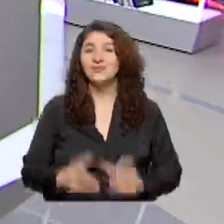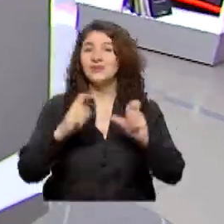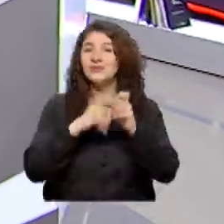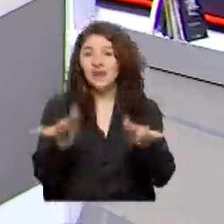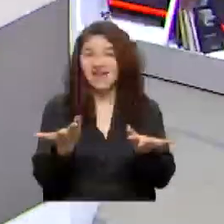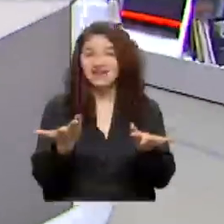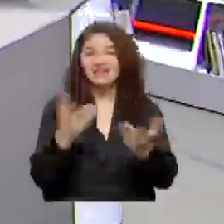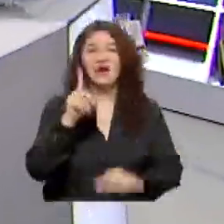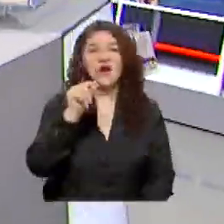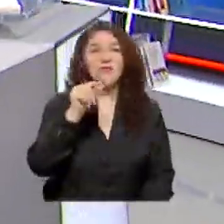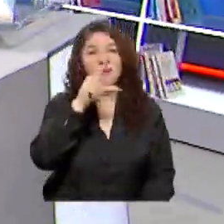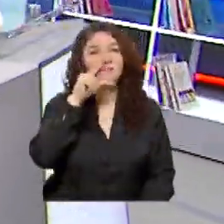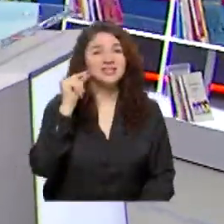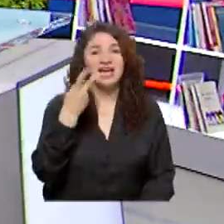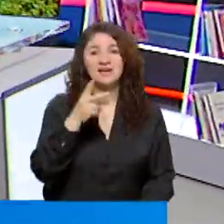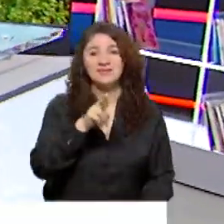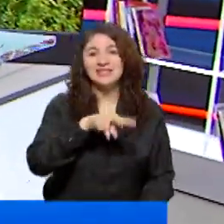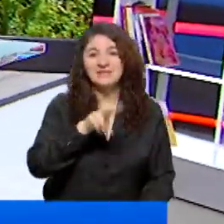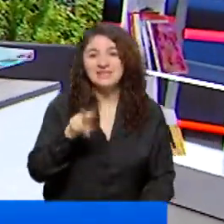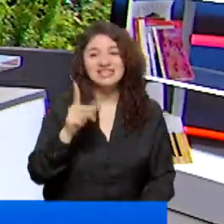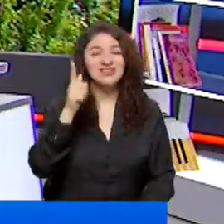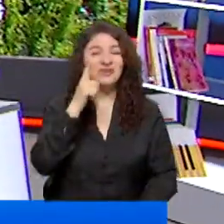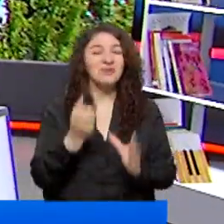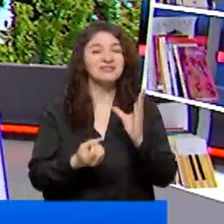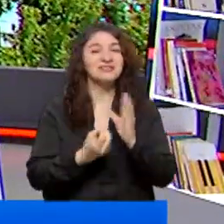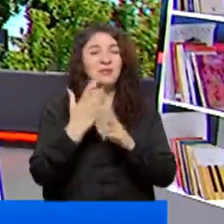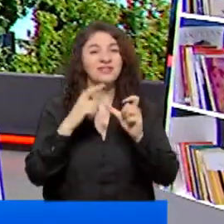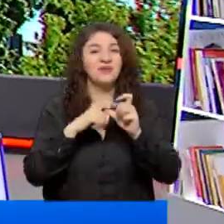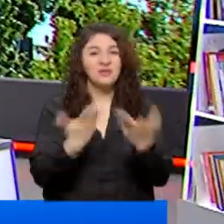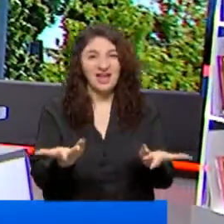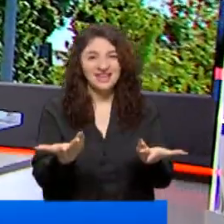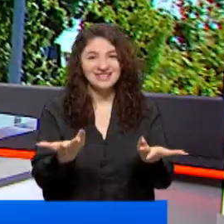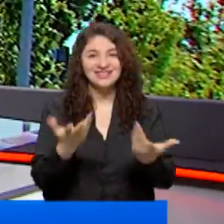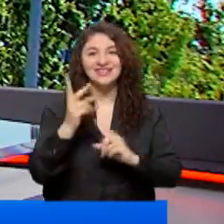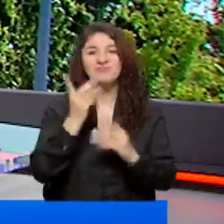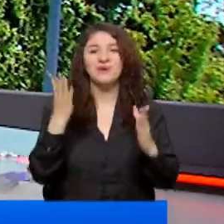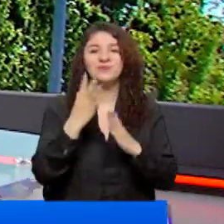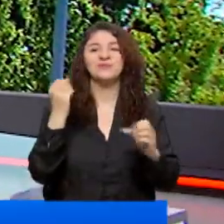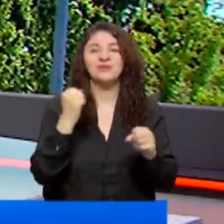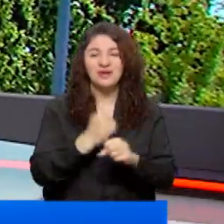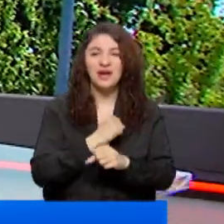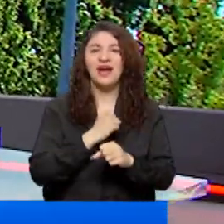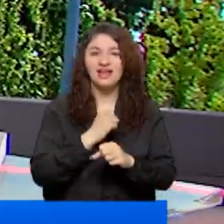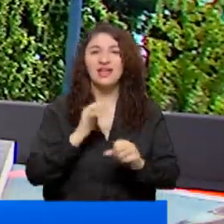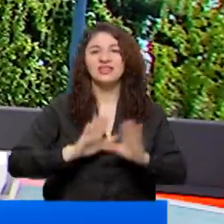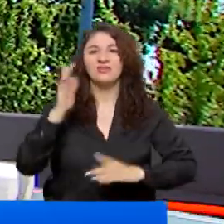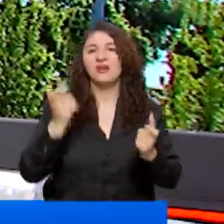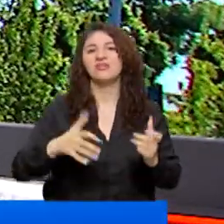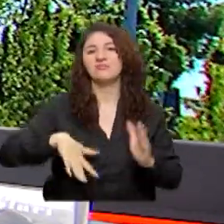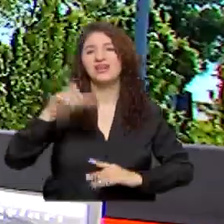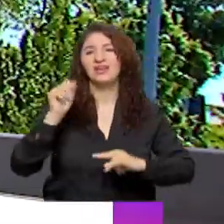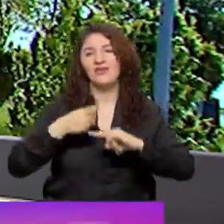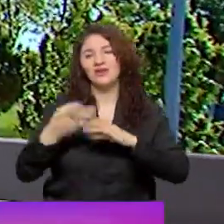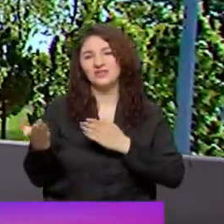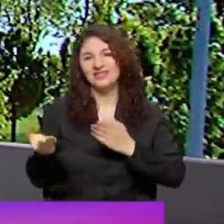günaydın 11 Mayıs 2022 Çarşamba sabahından Günaydın İsmail Küçükkaya ile Demokrasi